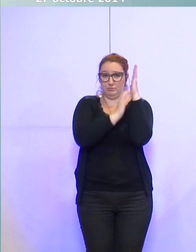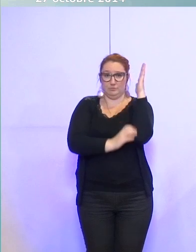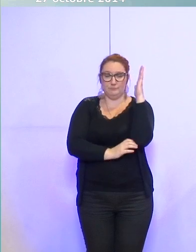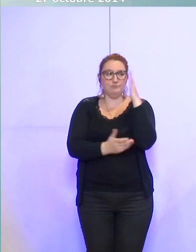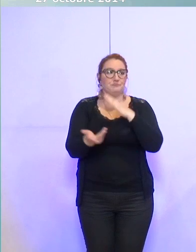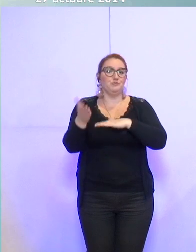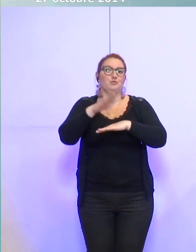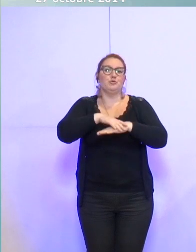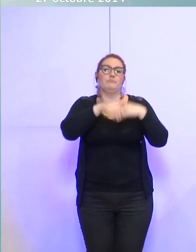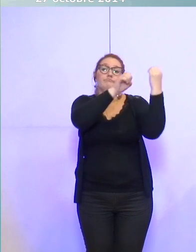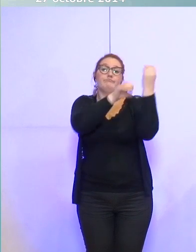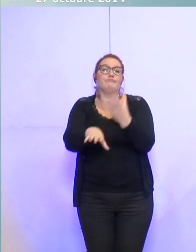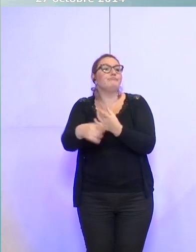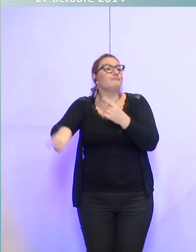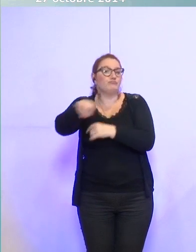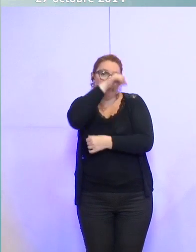conseil municipal.